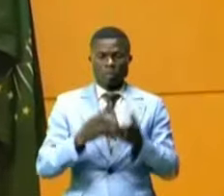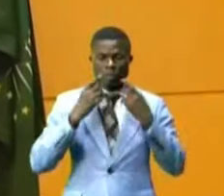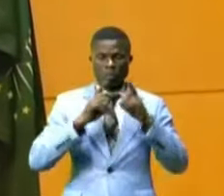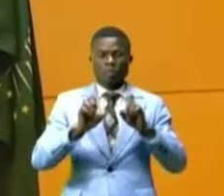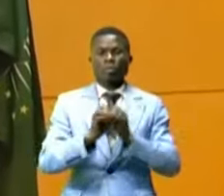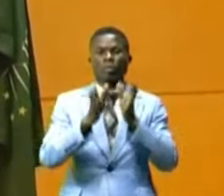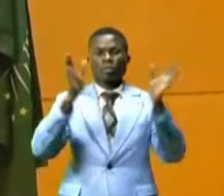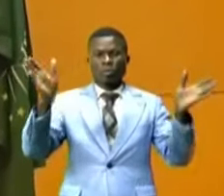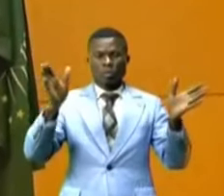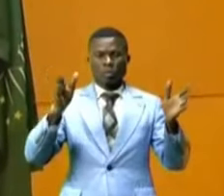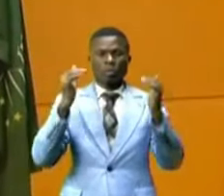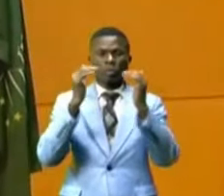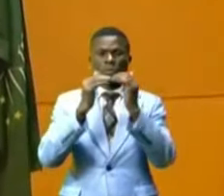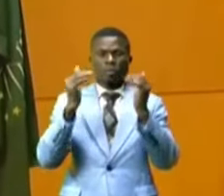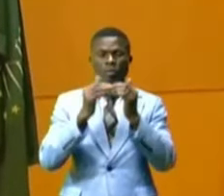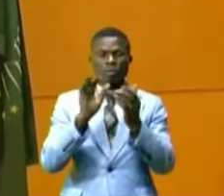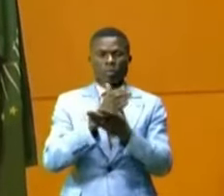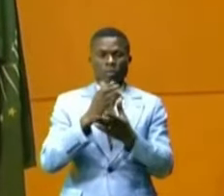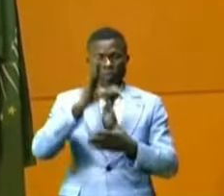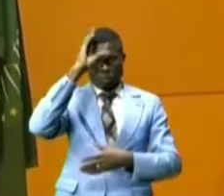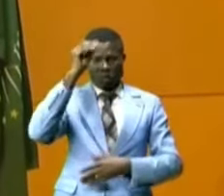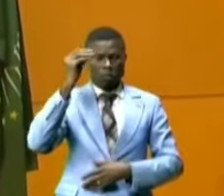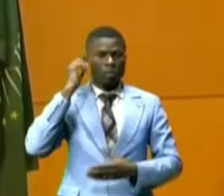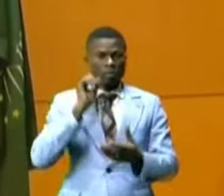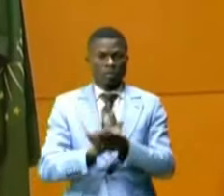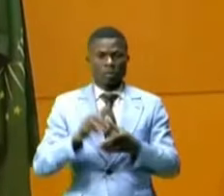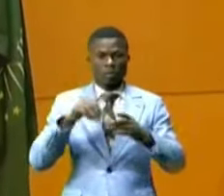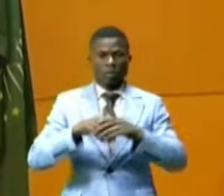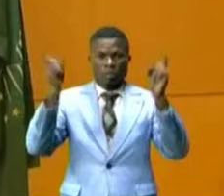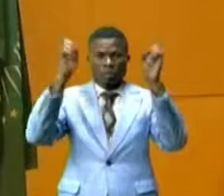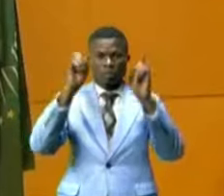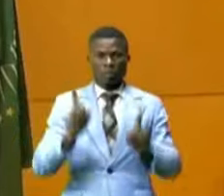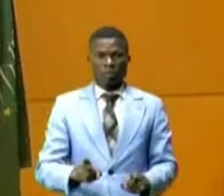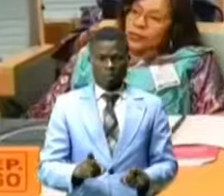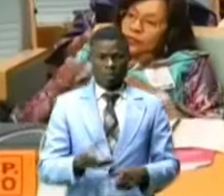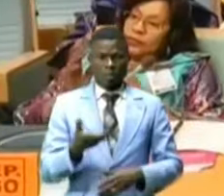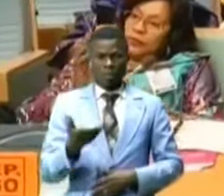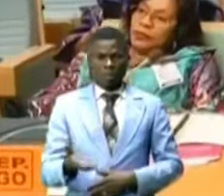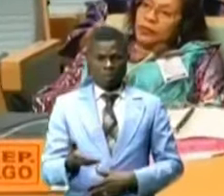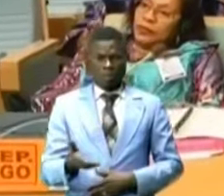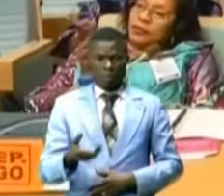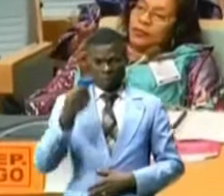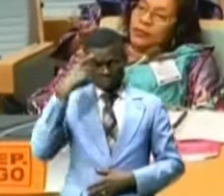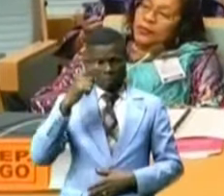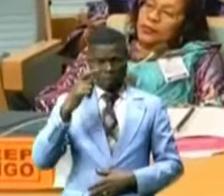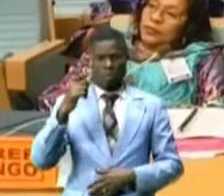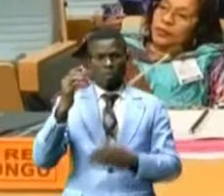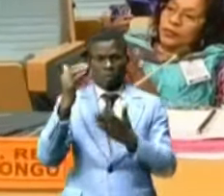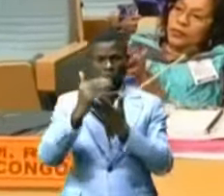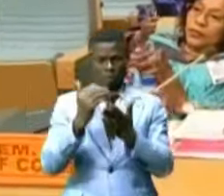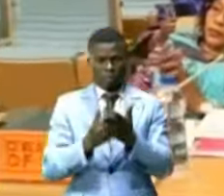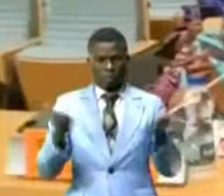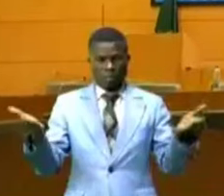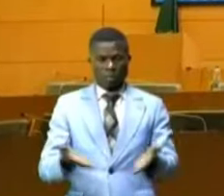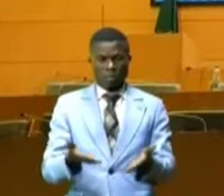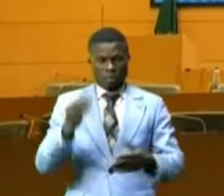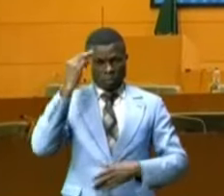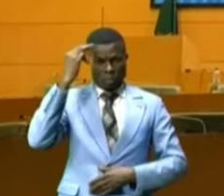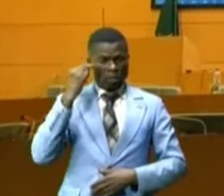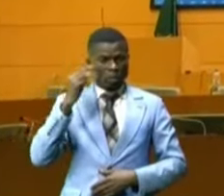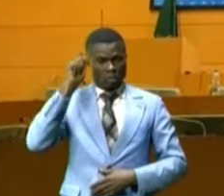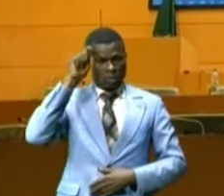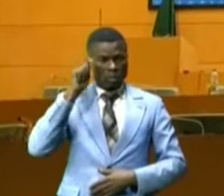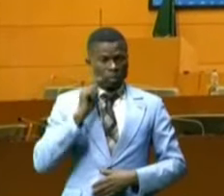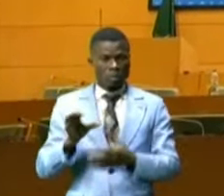solennelle sur l'égalité entre hommes et femmes en Afrique, SDGA. Pour capitaliser cette présence des ministres du genre de